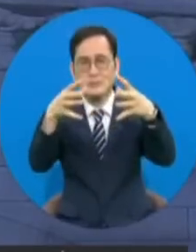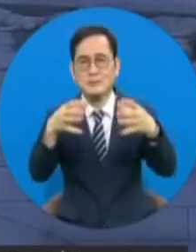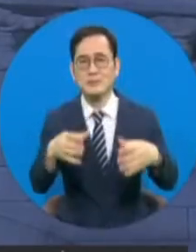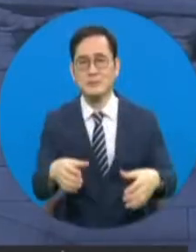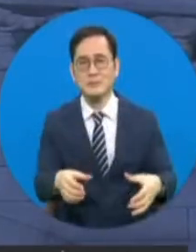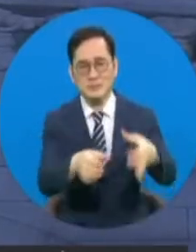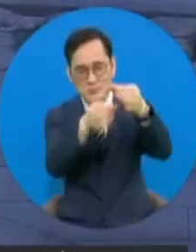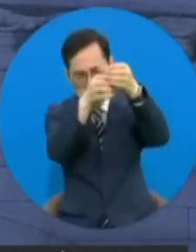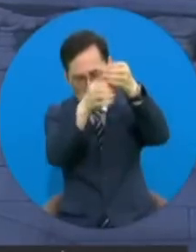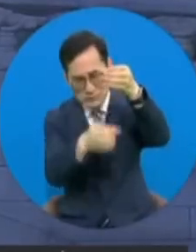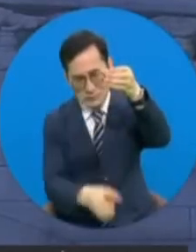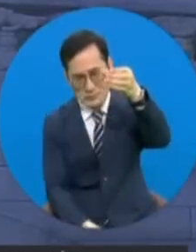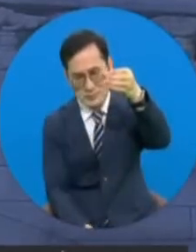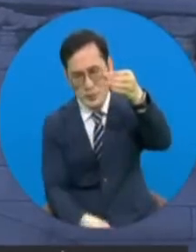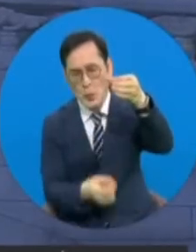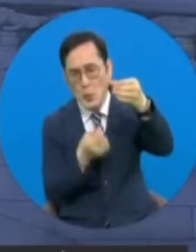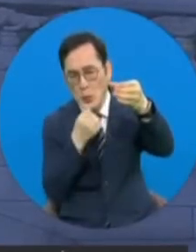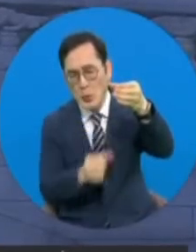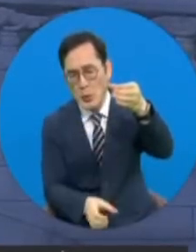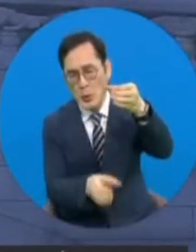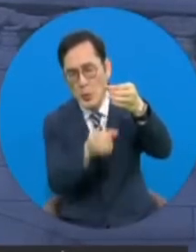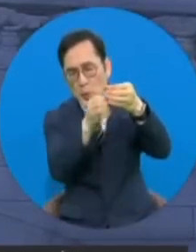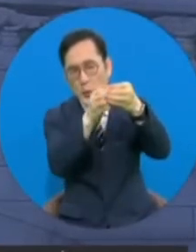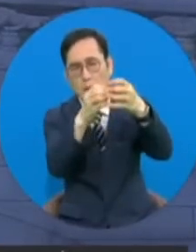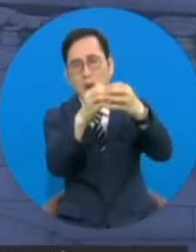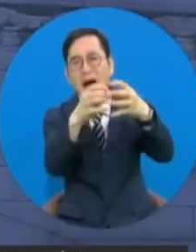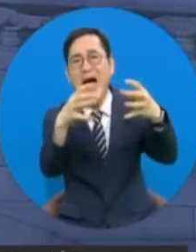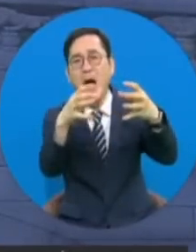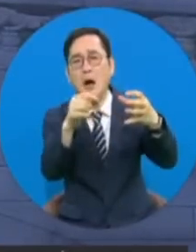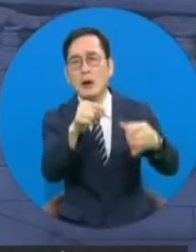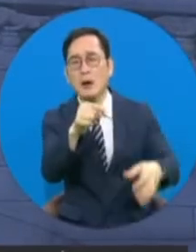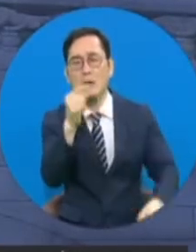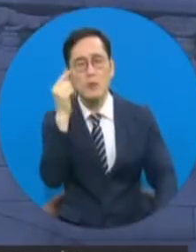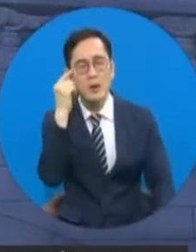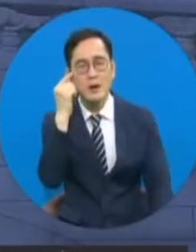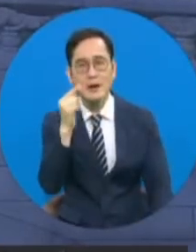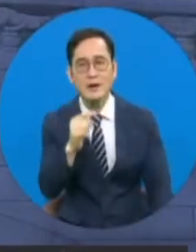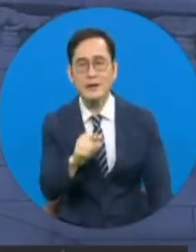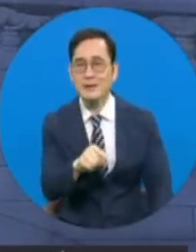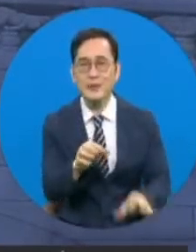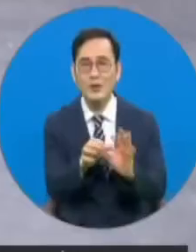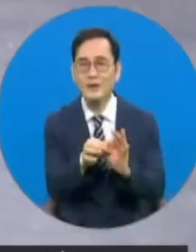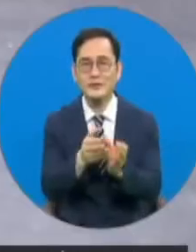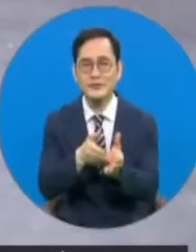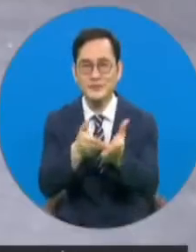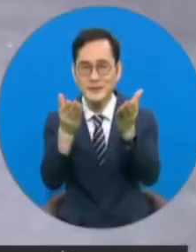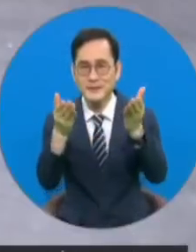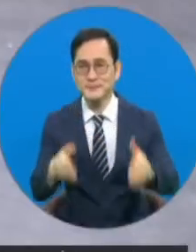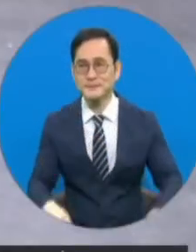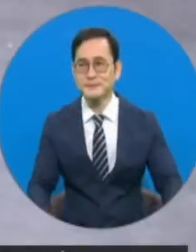합참실장 출신의 어매 시점 공보실장 모시고 이야기 나눠보겠습니다 첫 번째 이야기 지금 시작합니다